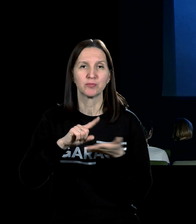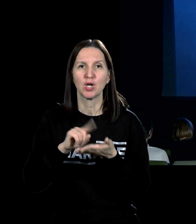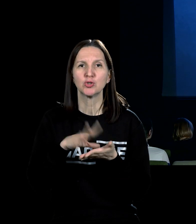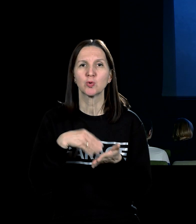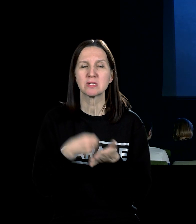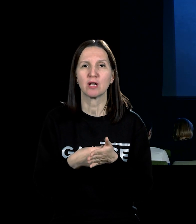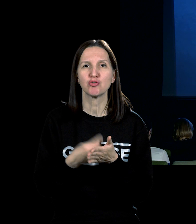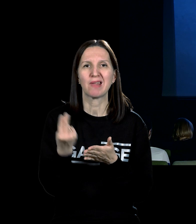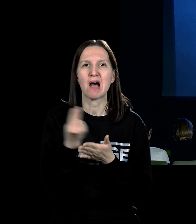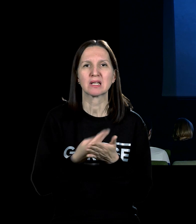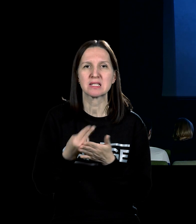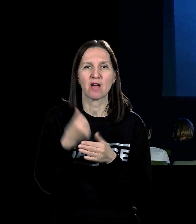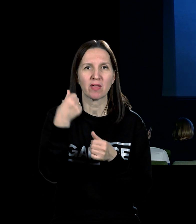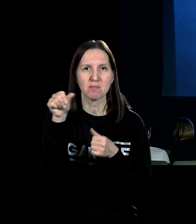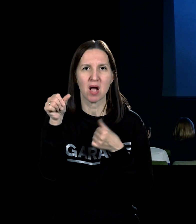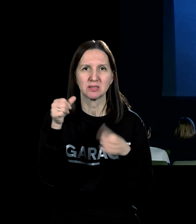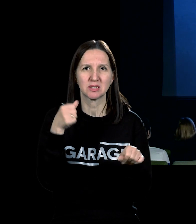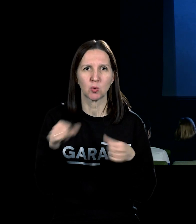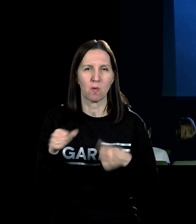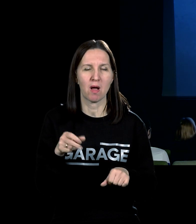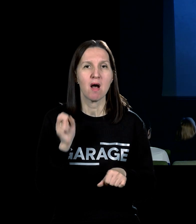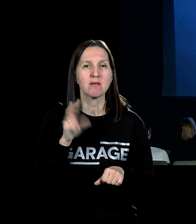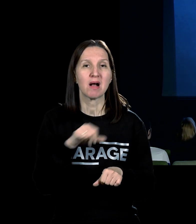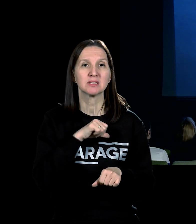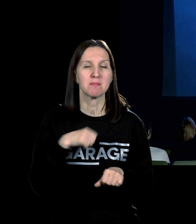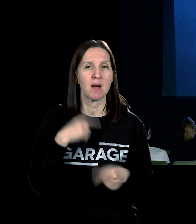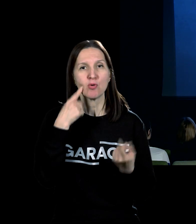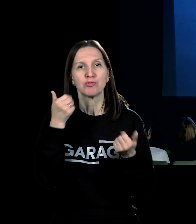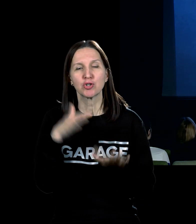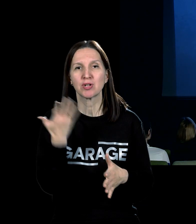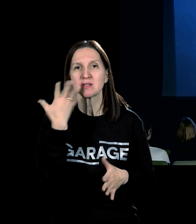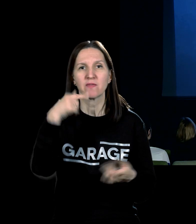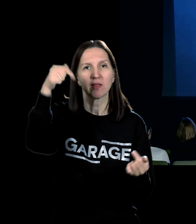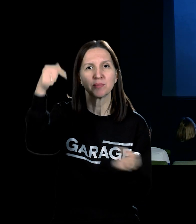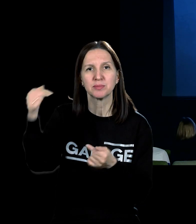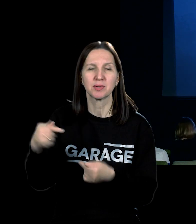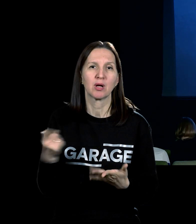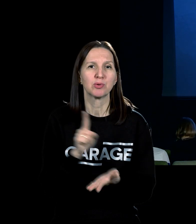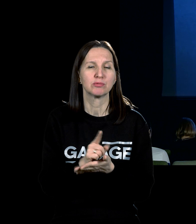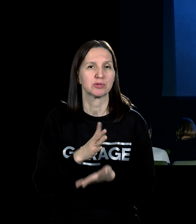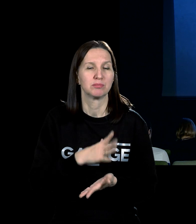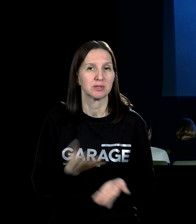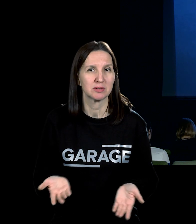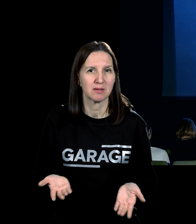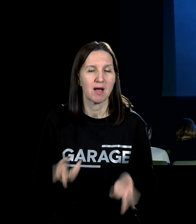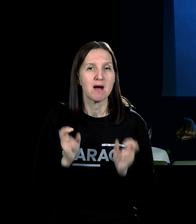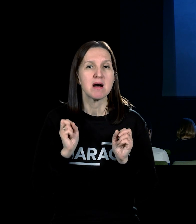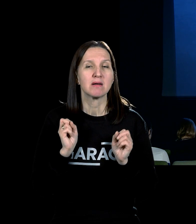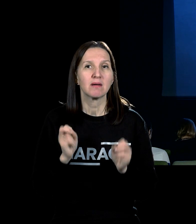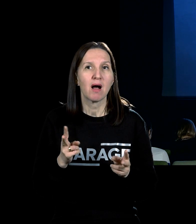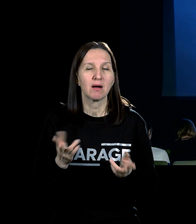рисовать мазок. Как выбрать, как самому решить, какие цвета должны быть. Вот этот, как